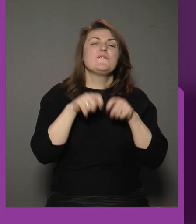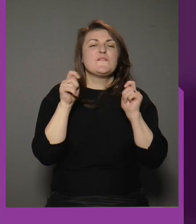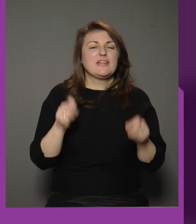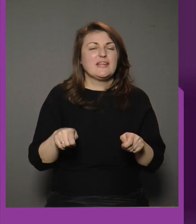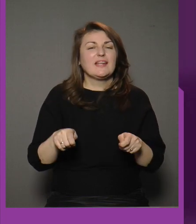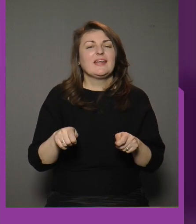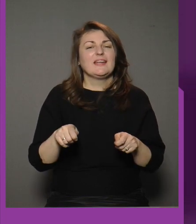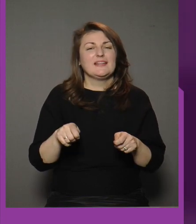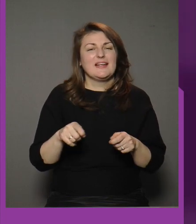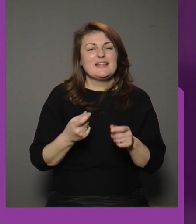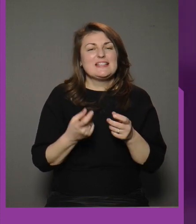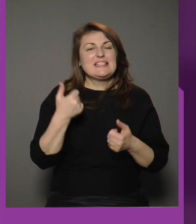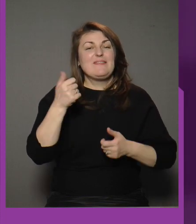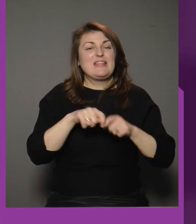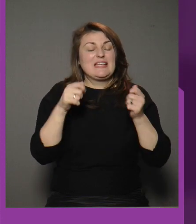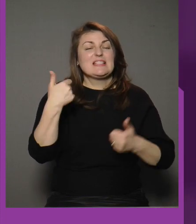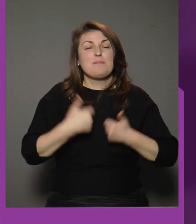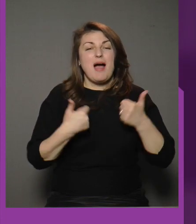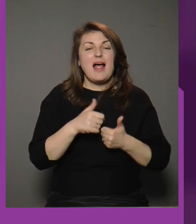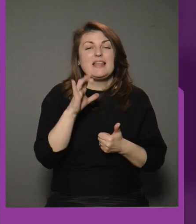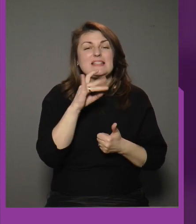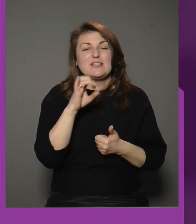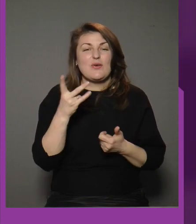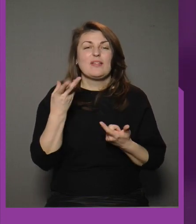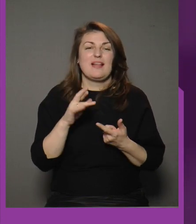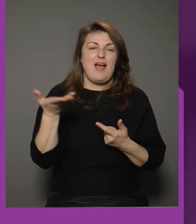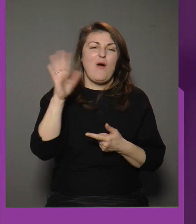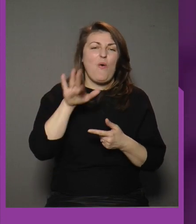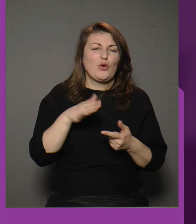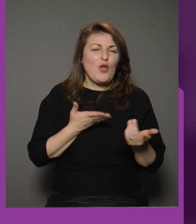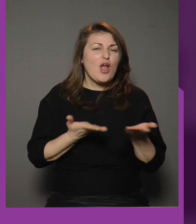відкрився змагальний сезон для горнолижників.